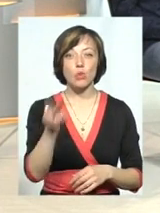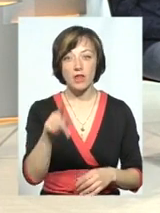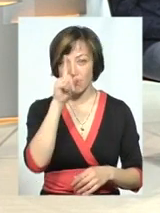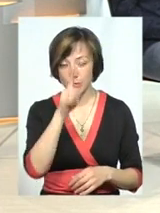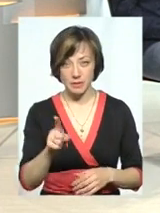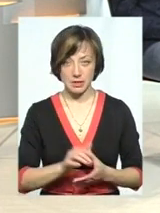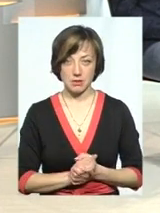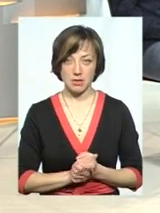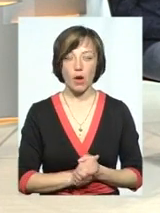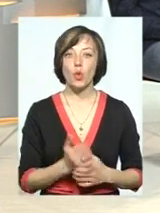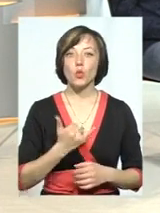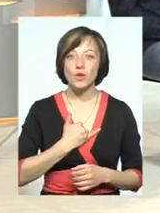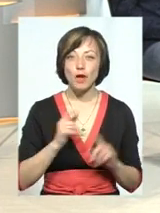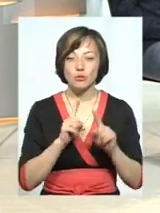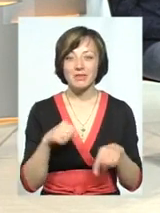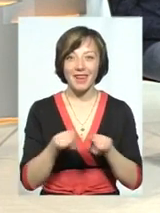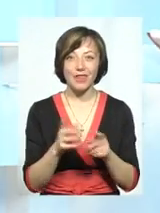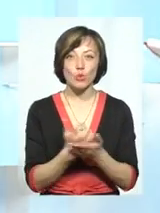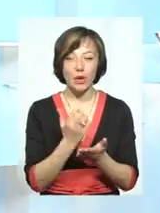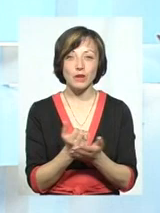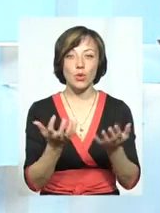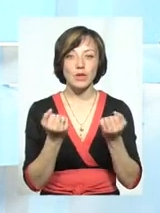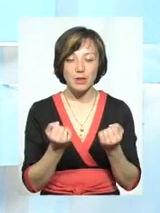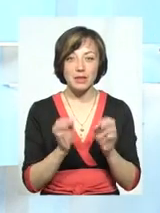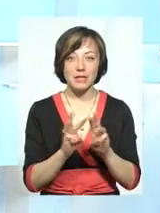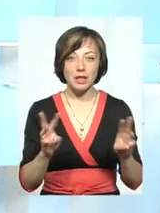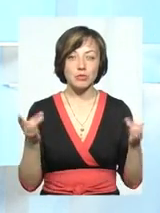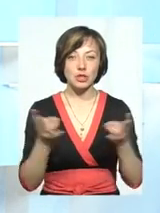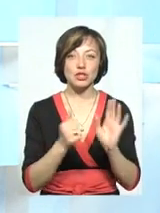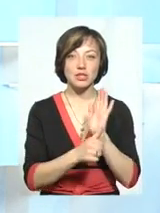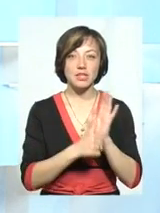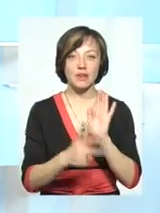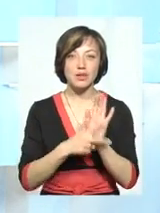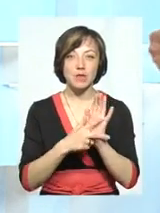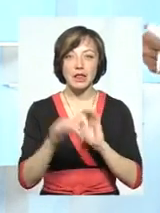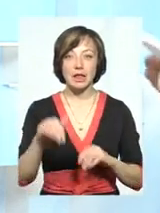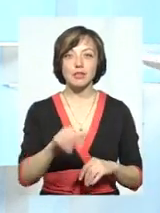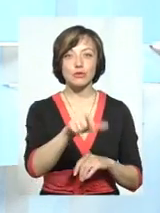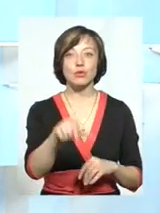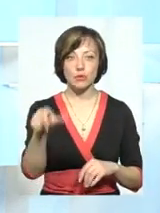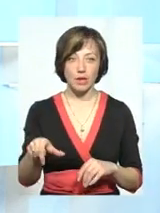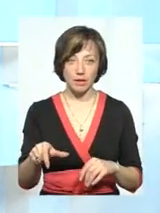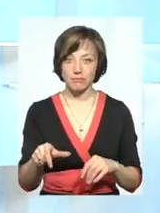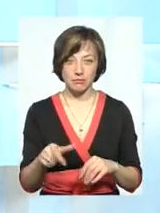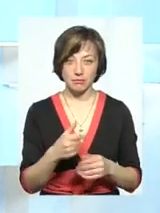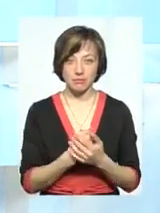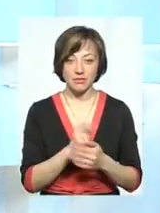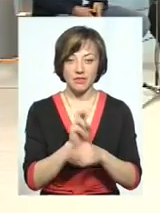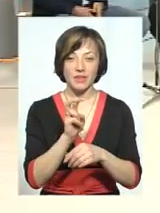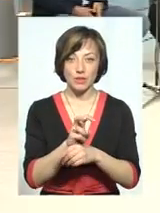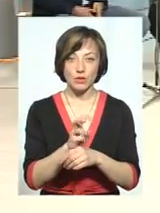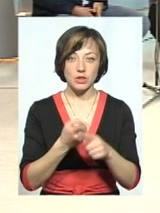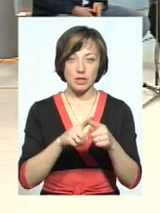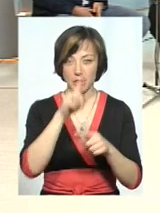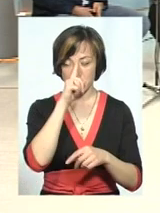місяць. В нас, щоб такий дохід отримати на сайті, потрібно 60-80 тисяч людей унікальних, так, відвідувачів